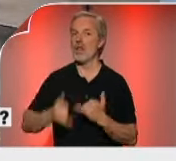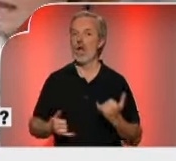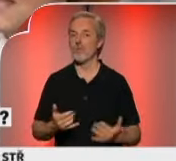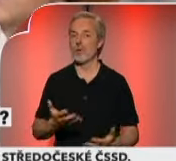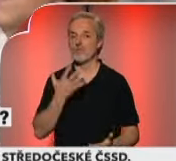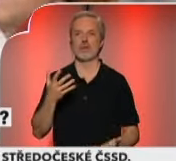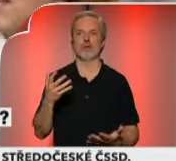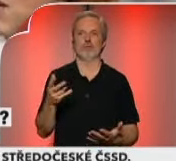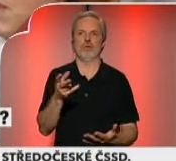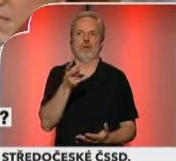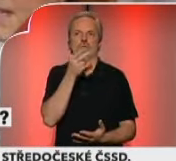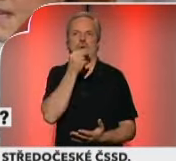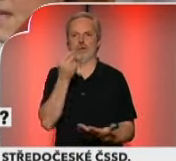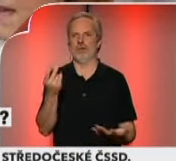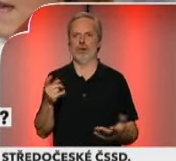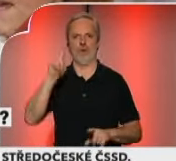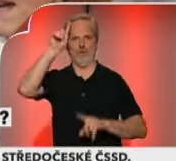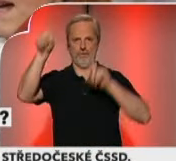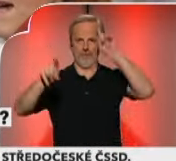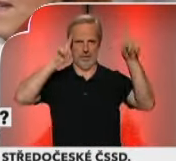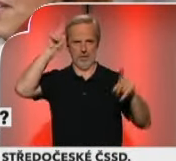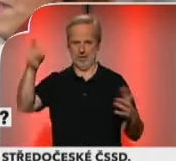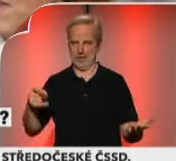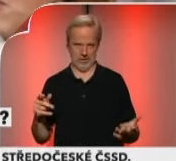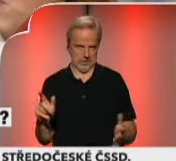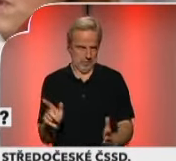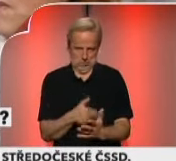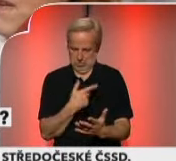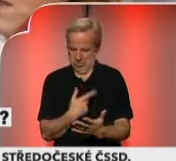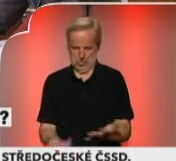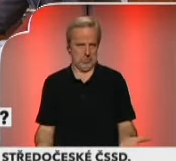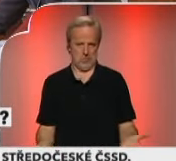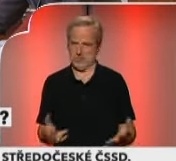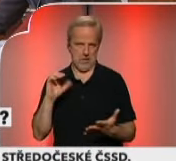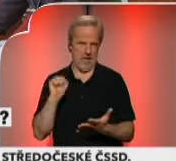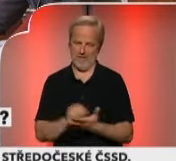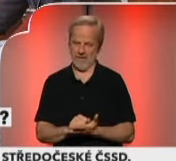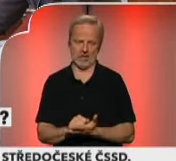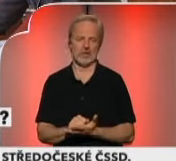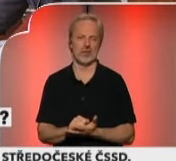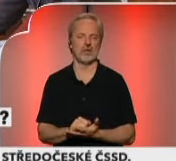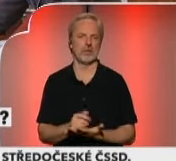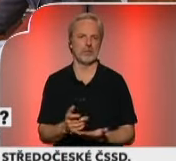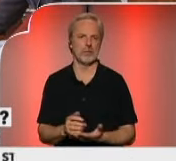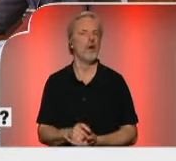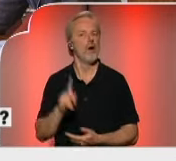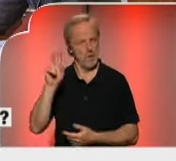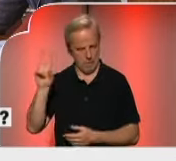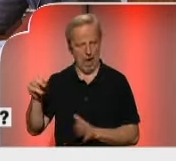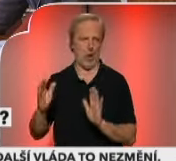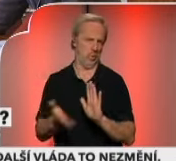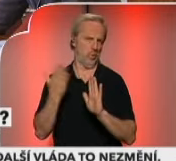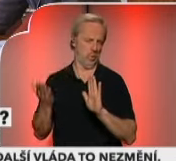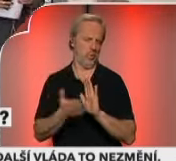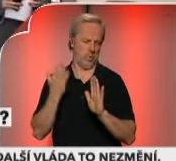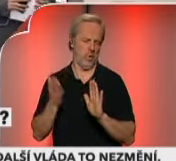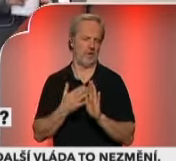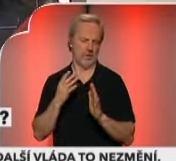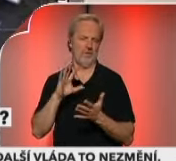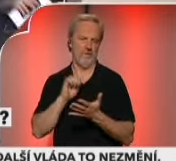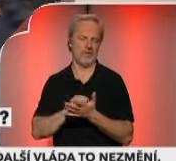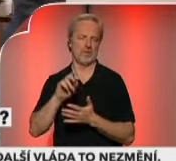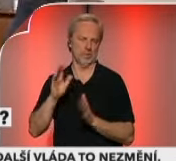od Policie jenom nějaký výstřel který by neměla Ta policie podložený e myslím že